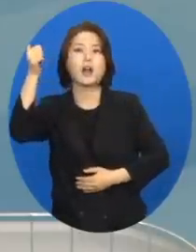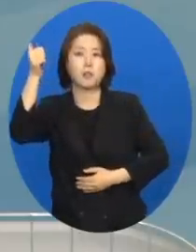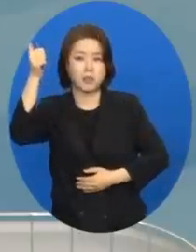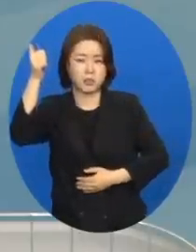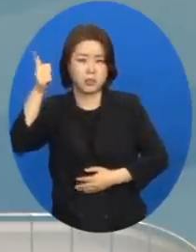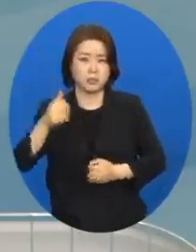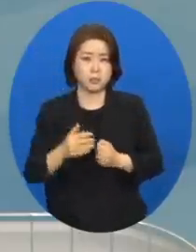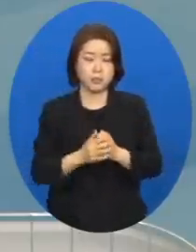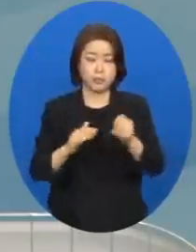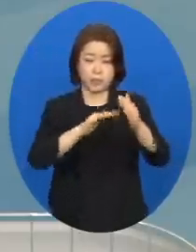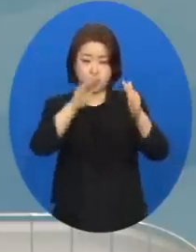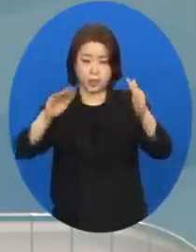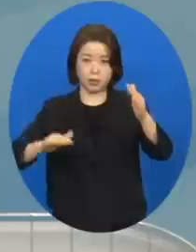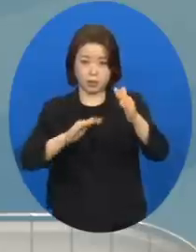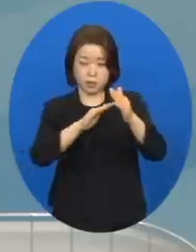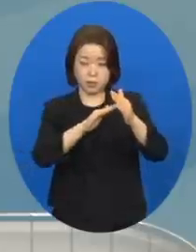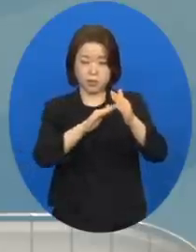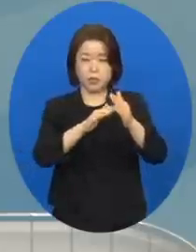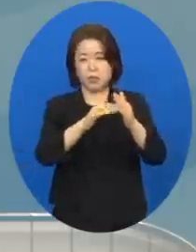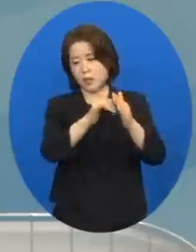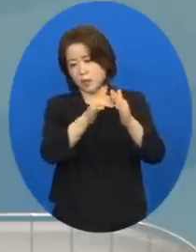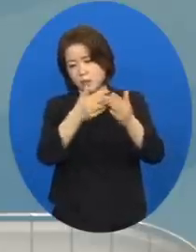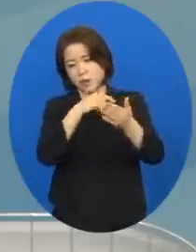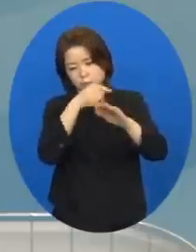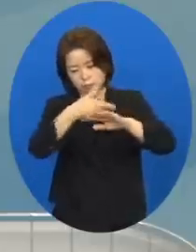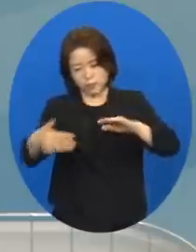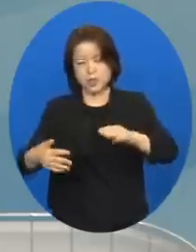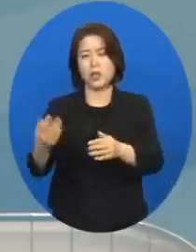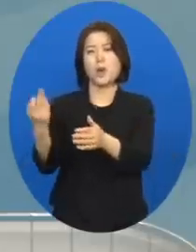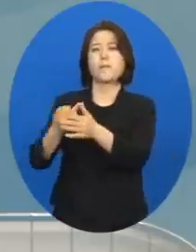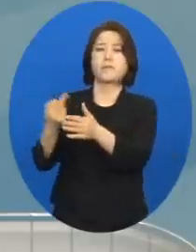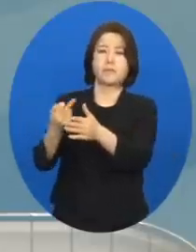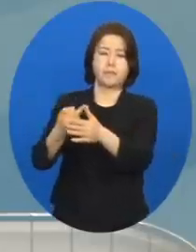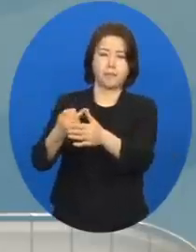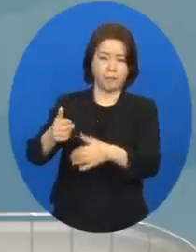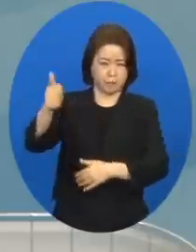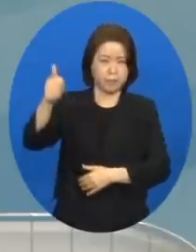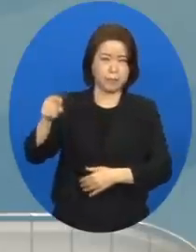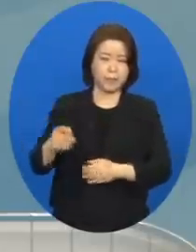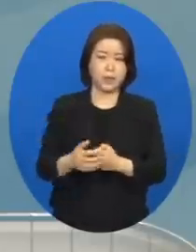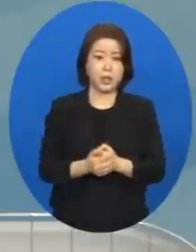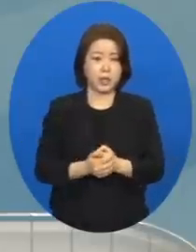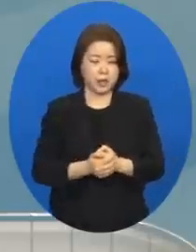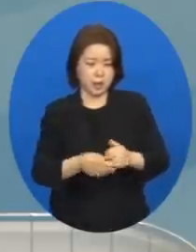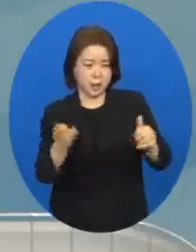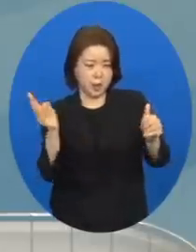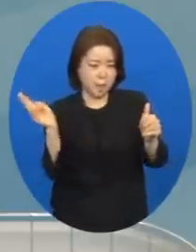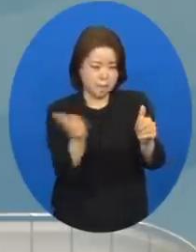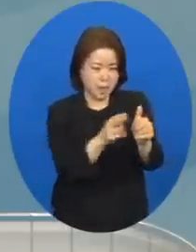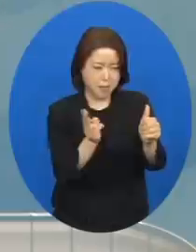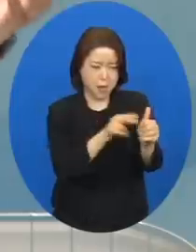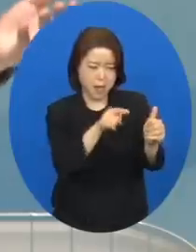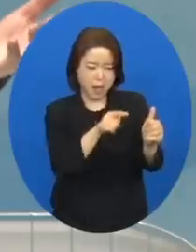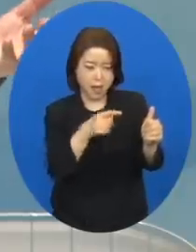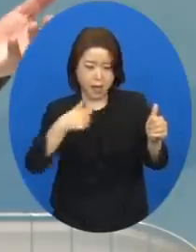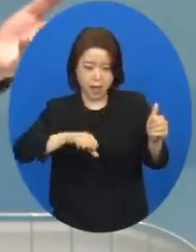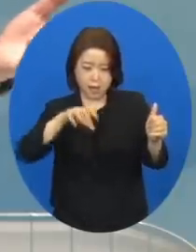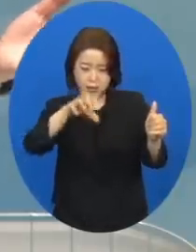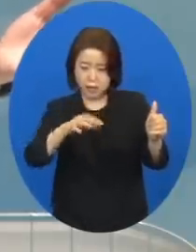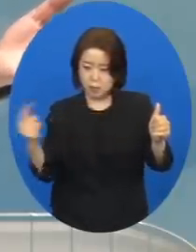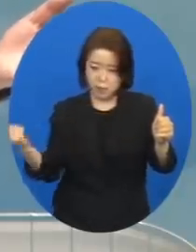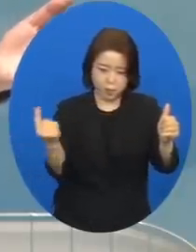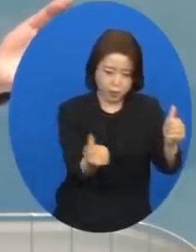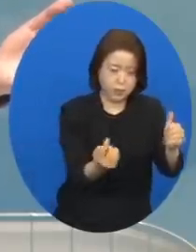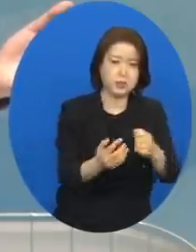그도 문중의 장손이죠. 그 매를 맞는 아들 앞에 나가서 문중